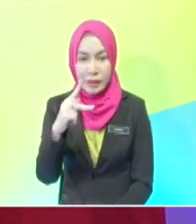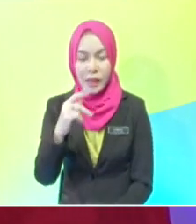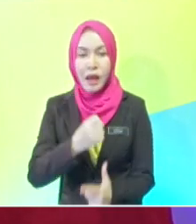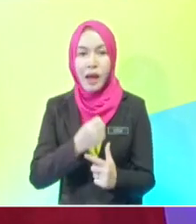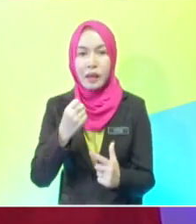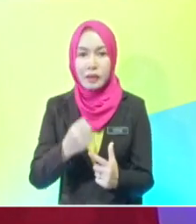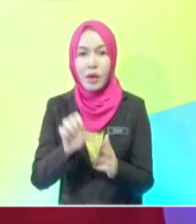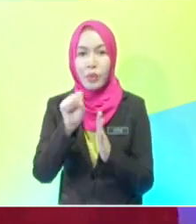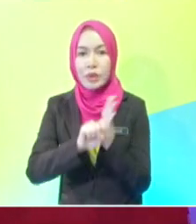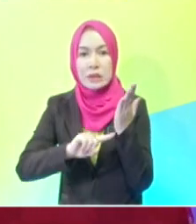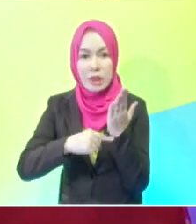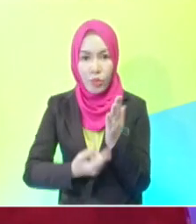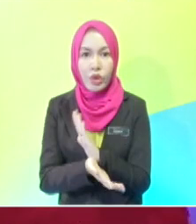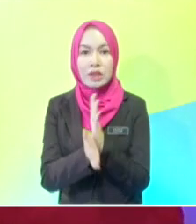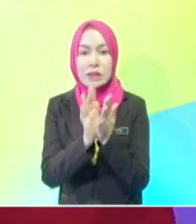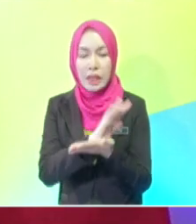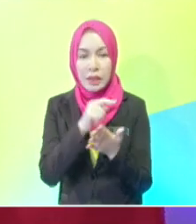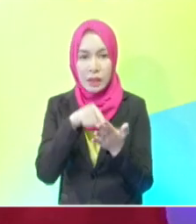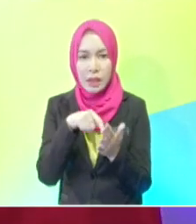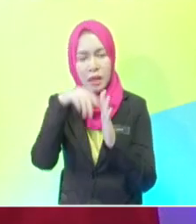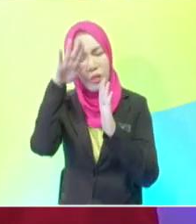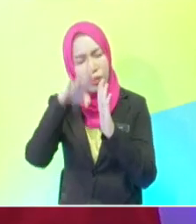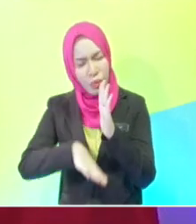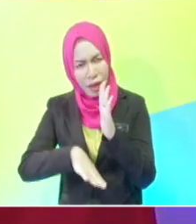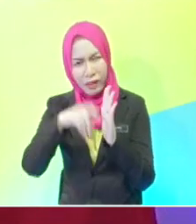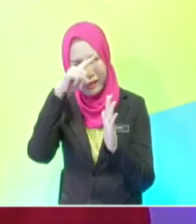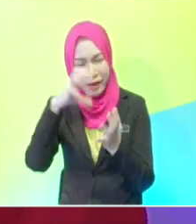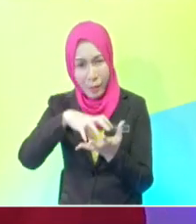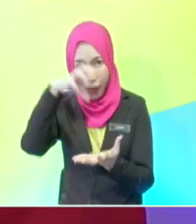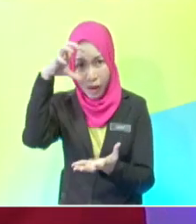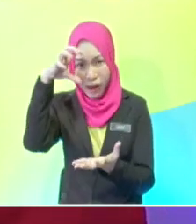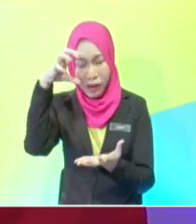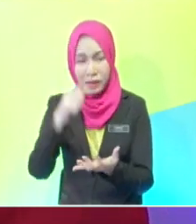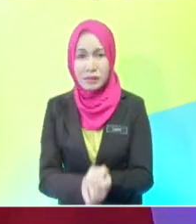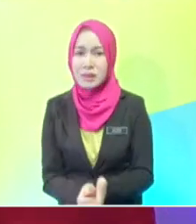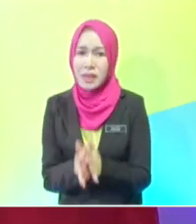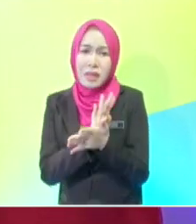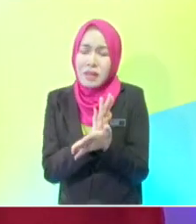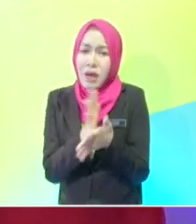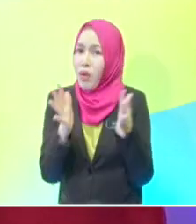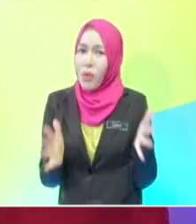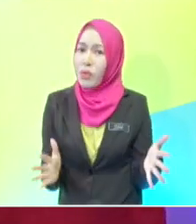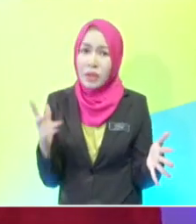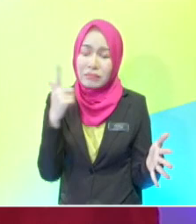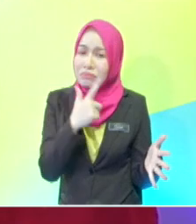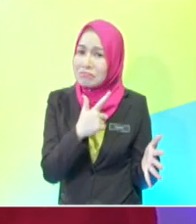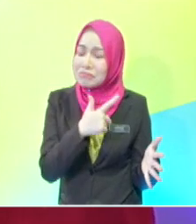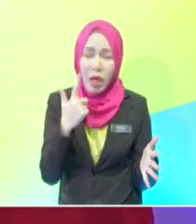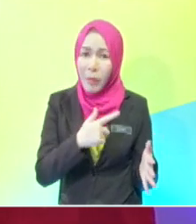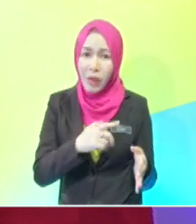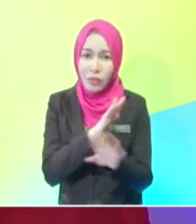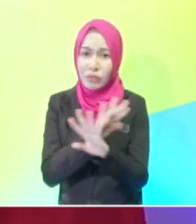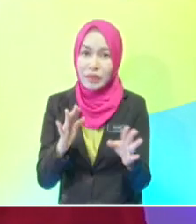transgenik nih semakin berkurangan orang nak tanam paksakan jadi bila kurang